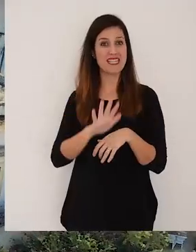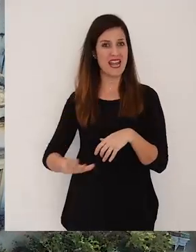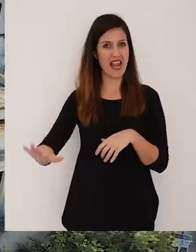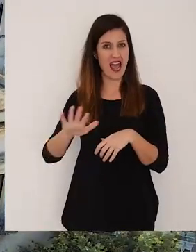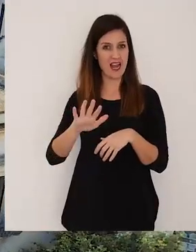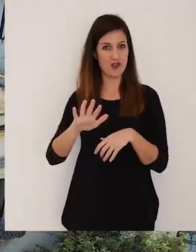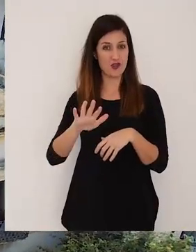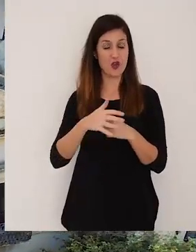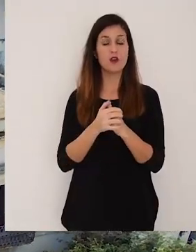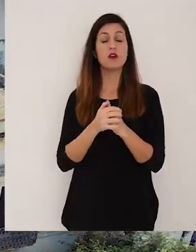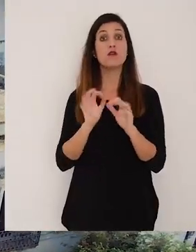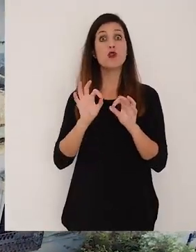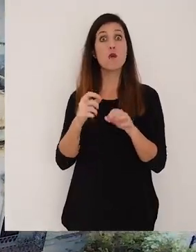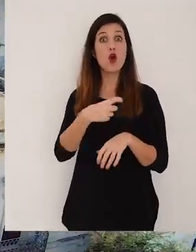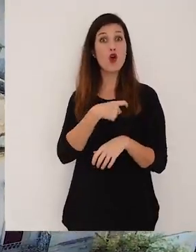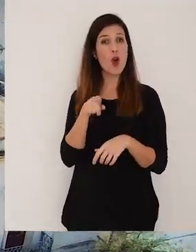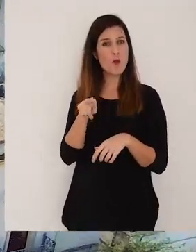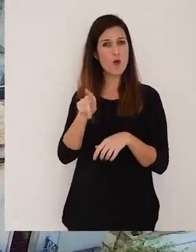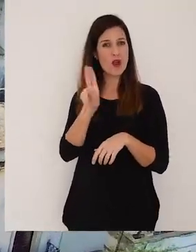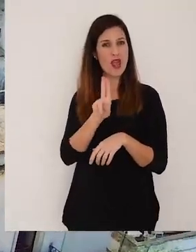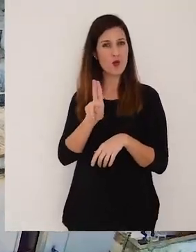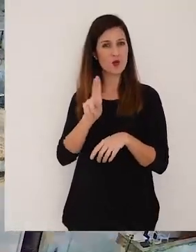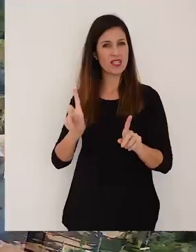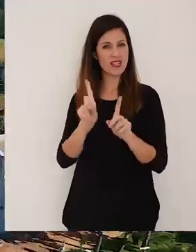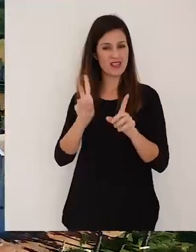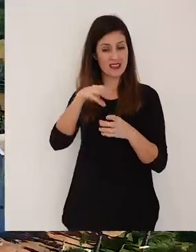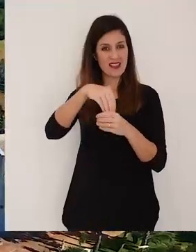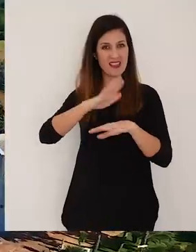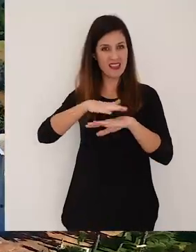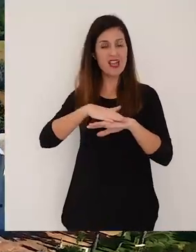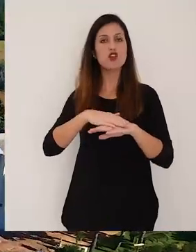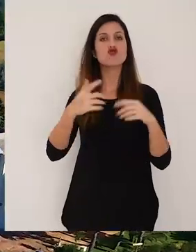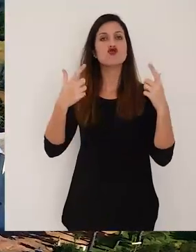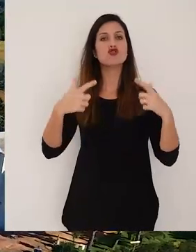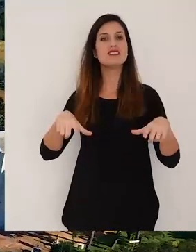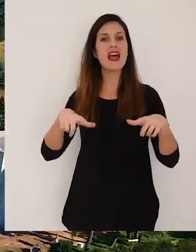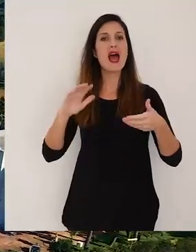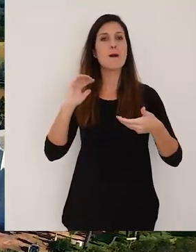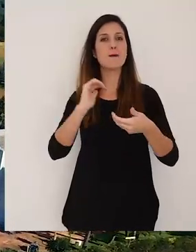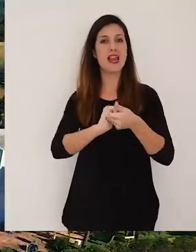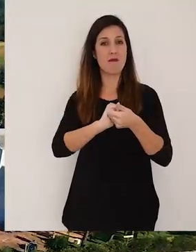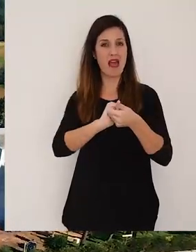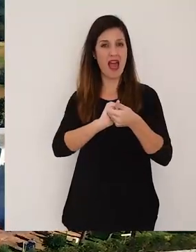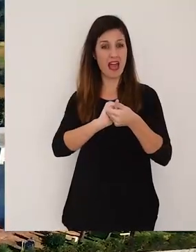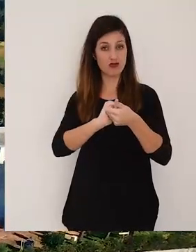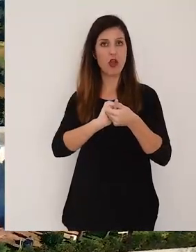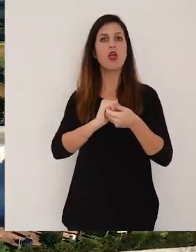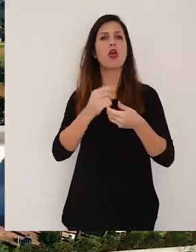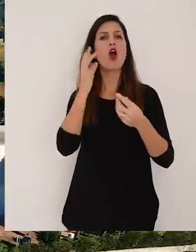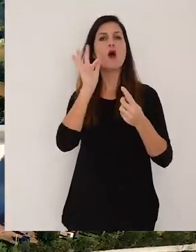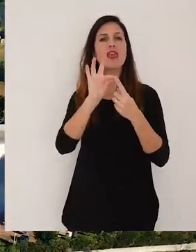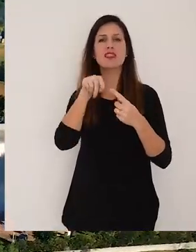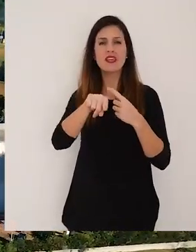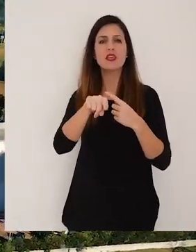Infatti il comune rientra nel rinomato circuito Città per la Pace, promosso dal Coordinamento Nazionale degli Enti Locali per la Pace